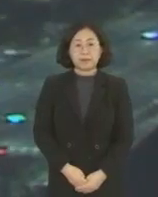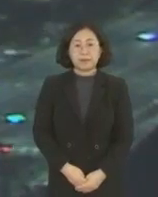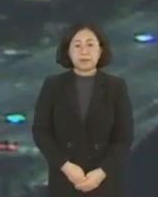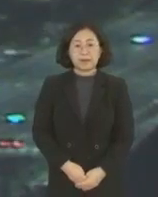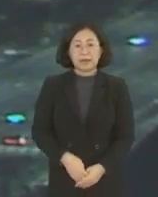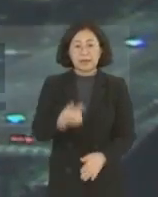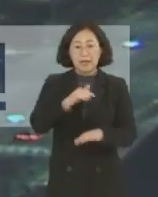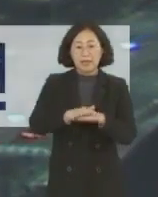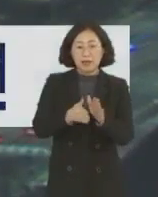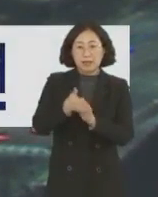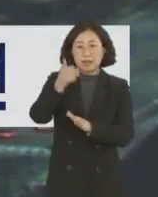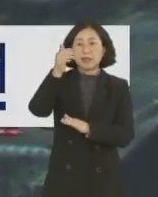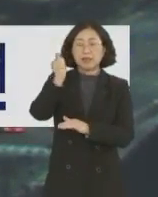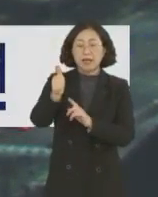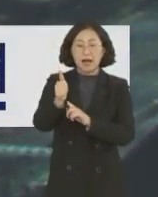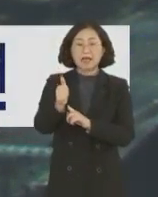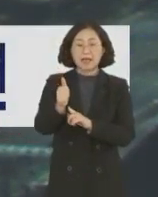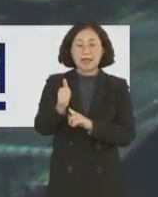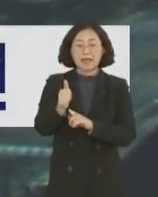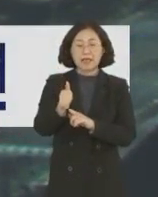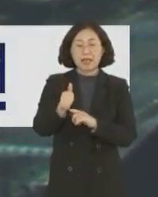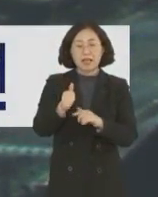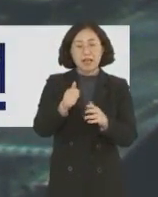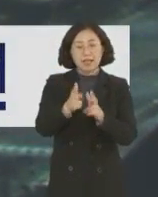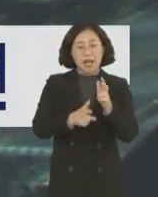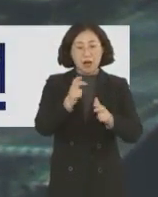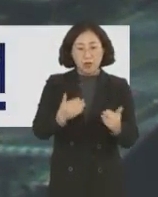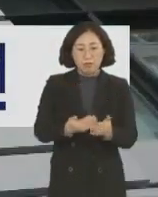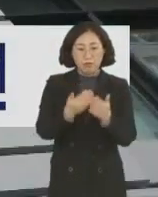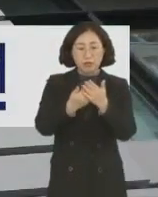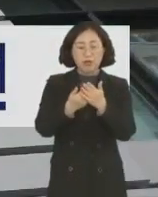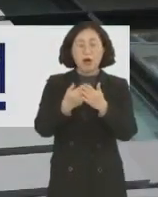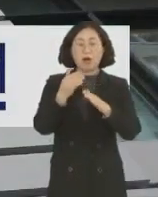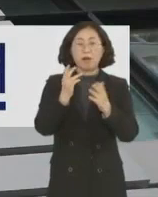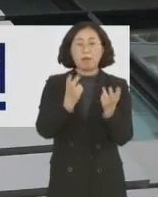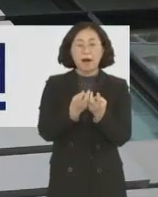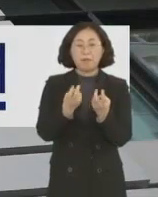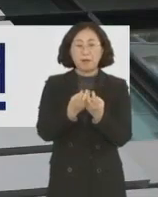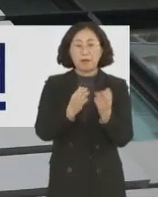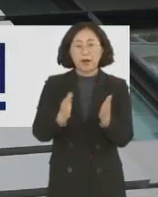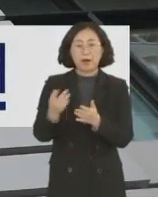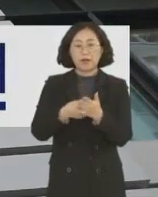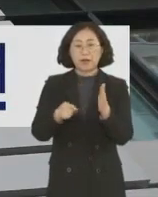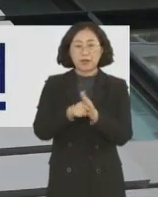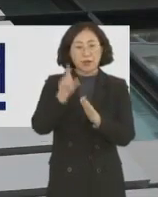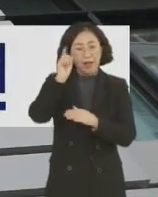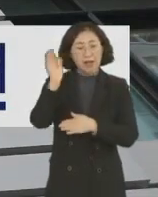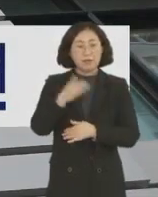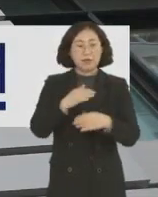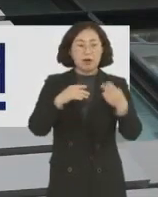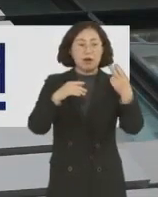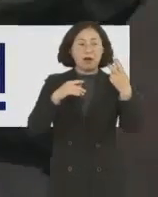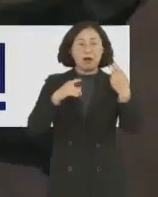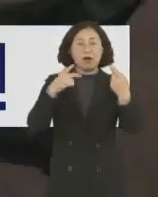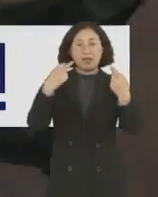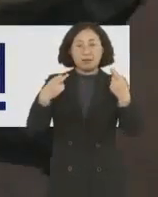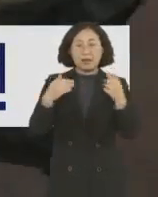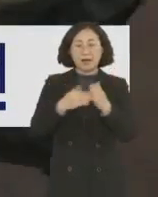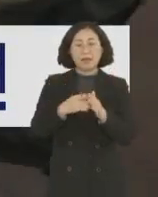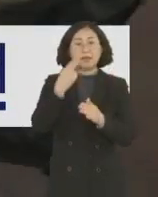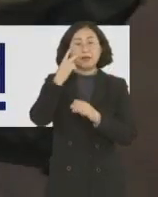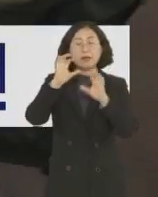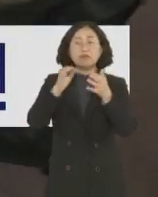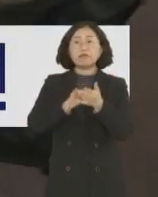이정우 대전 시작이 핵심 전략산업 육성방안 등을 마련하기 위해 내일부터 12일까지 미국 출전길에